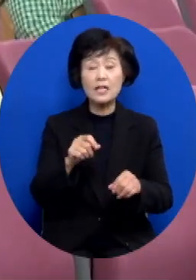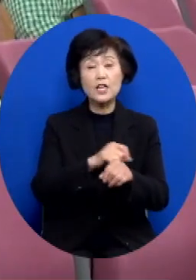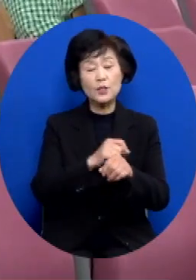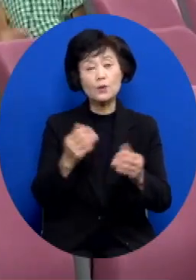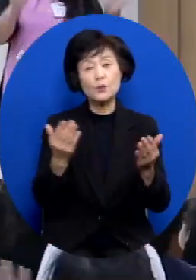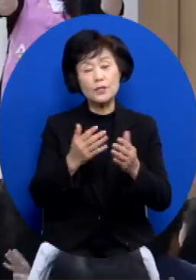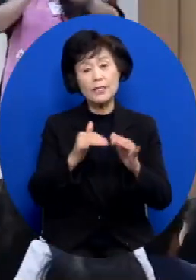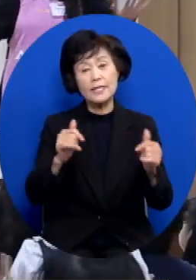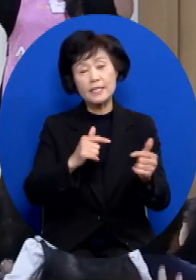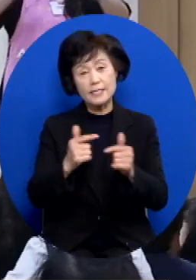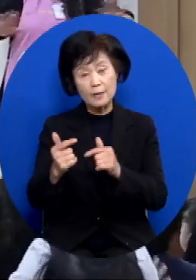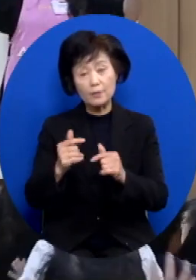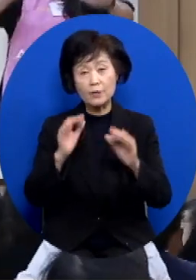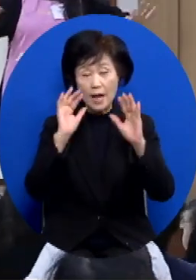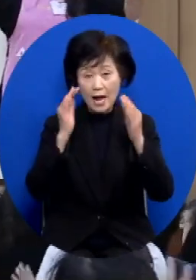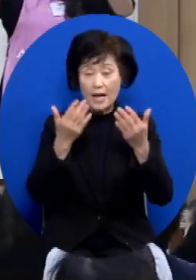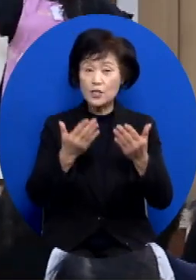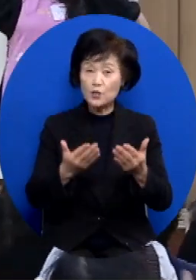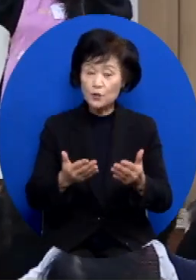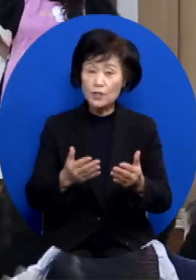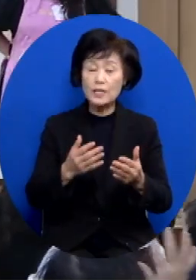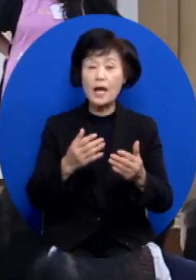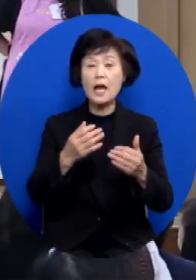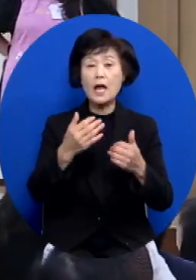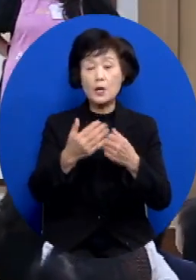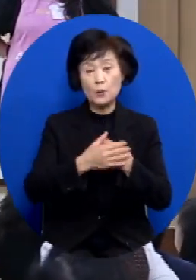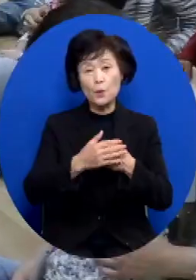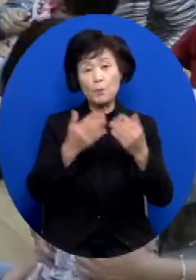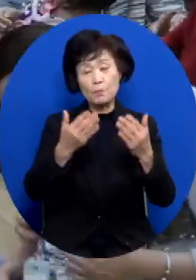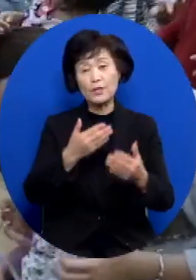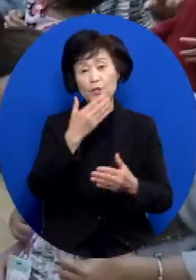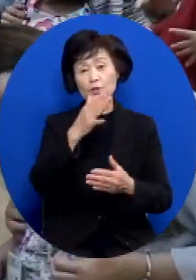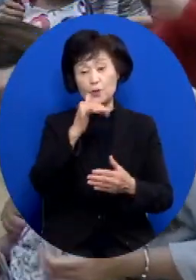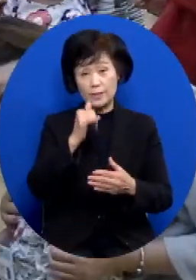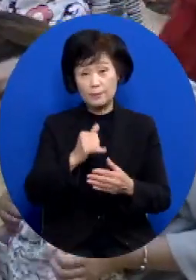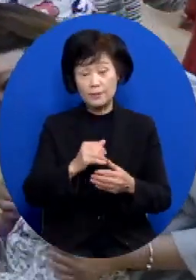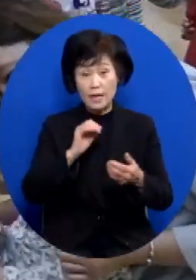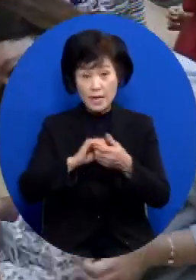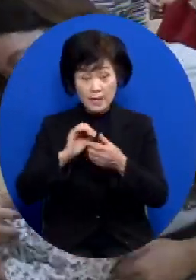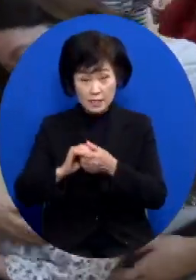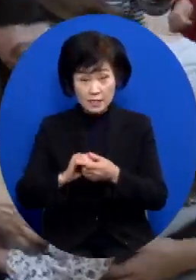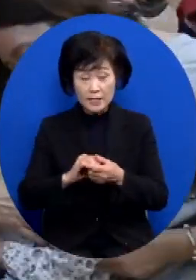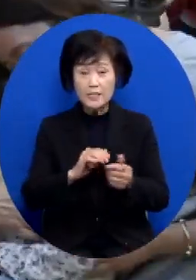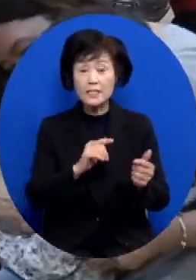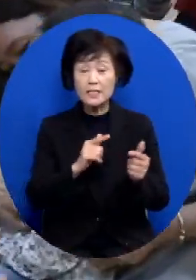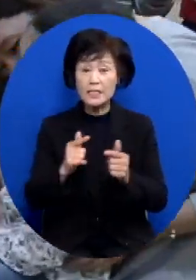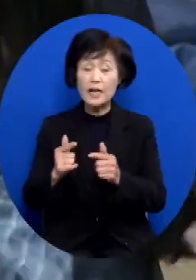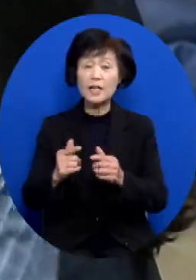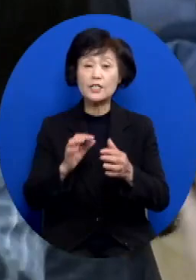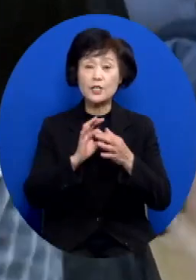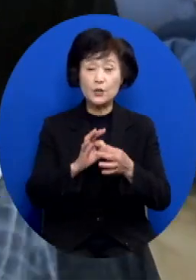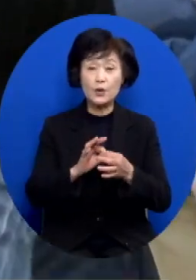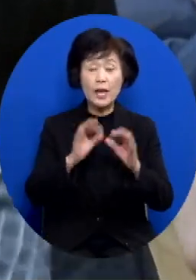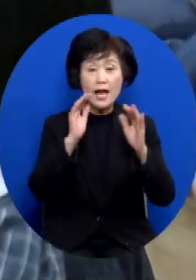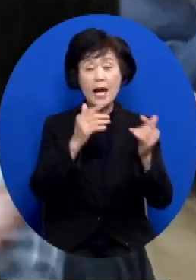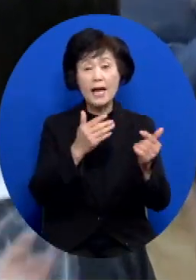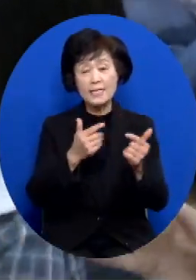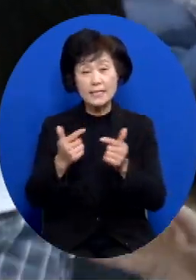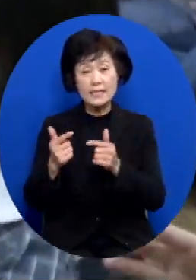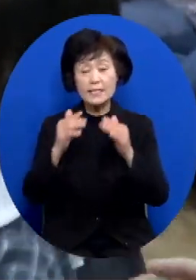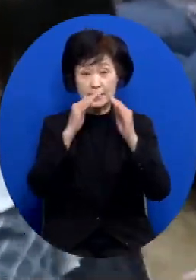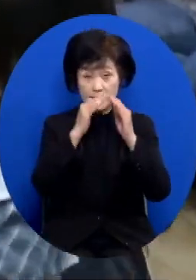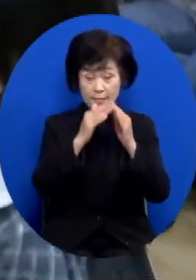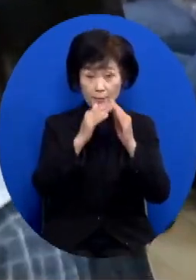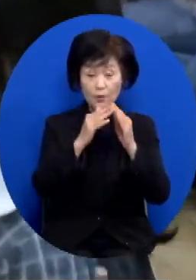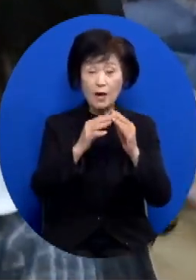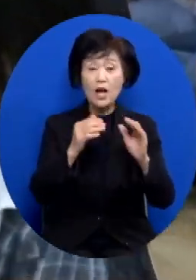전망입니다 보육서비스도 개선됩니다 시간제 보육 서비스 정기 이용 수요를 고려해 어린이집 기존반의 통합해 운영하는